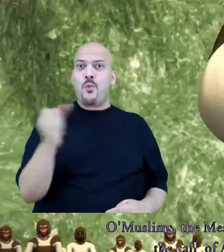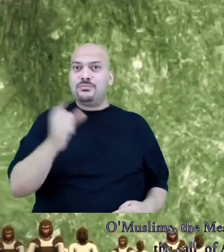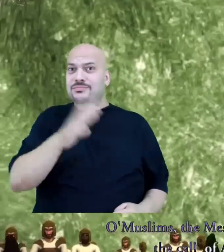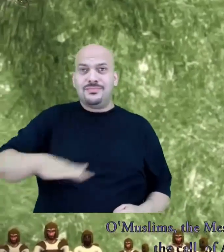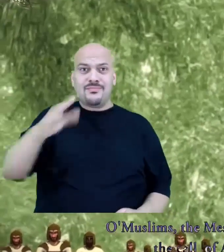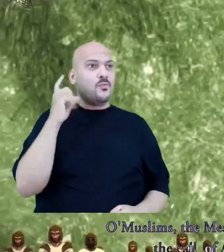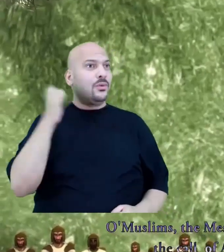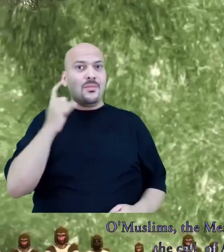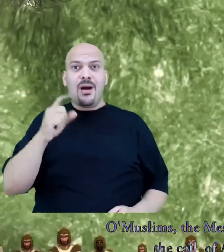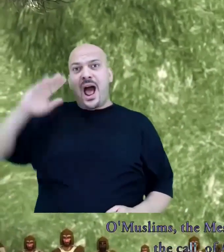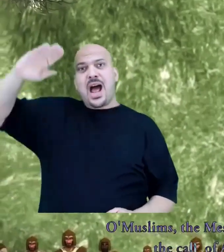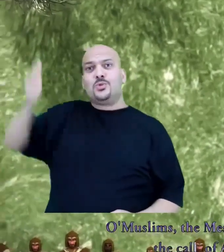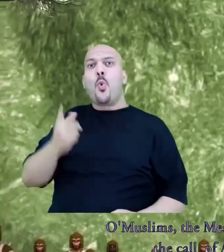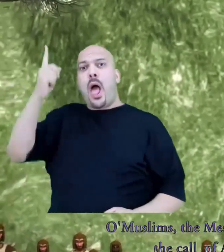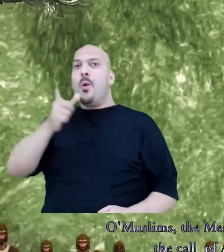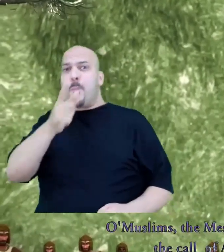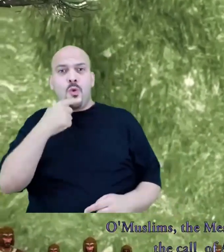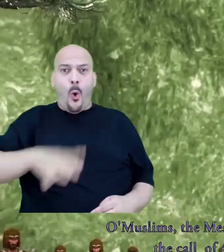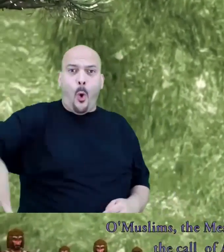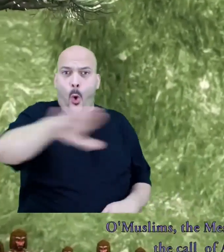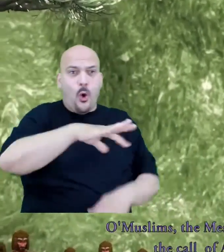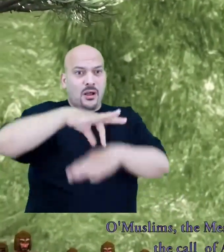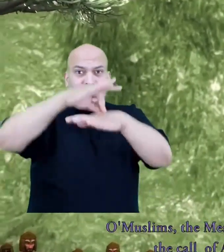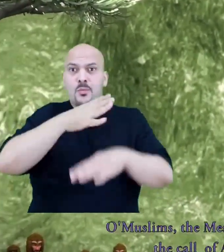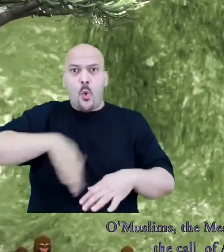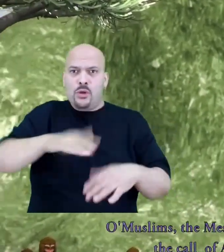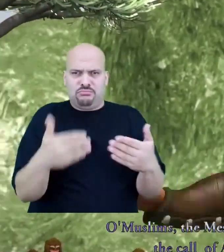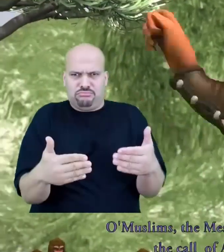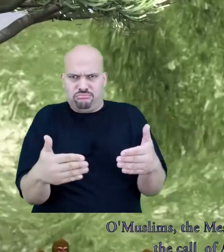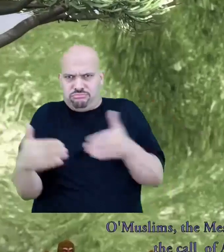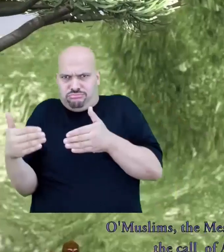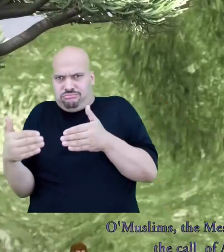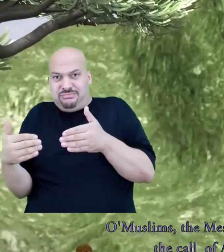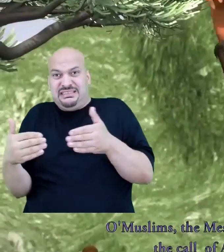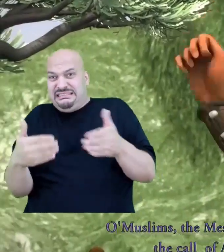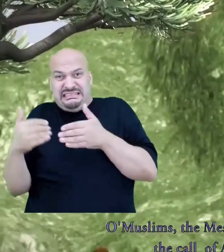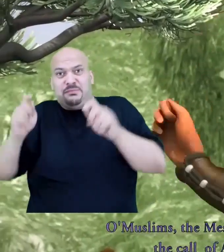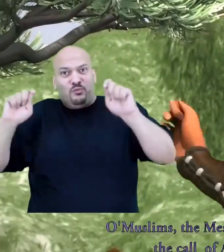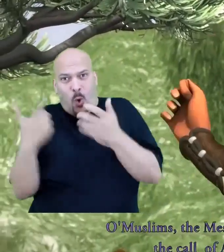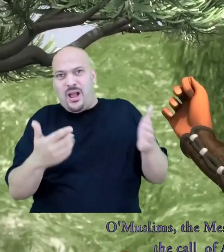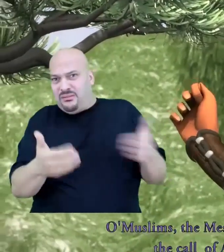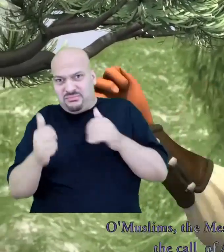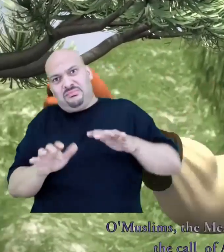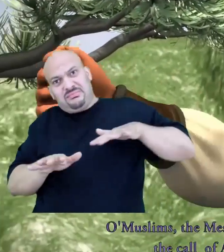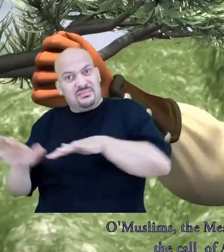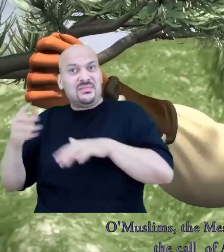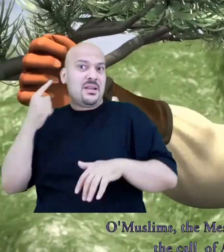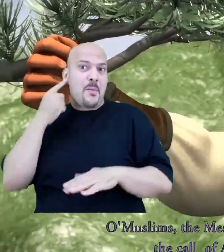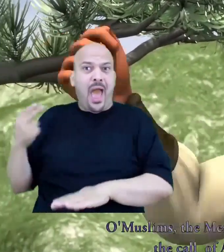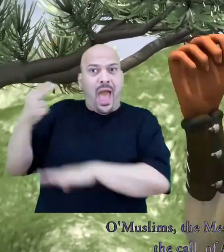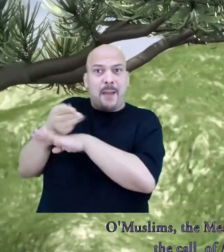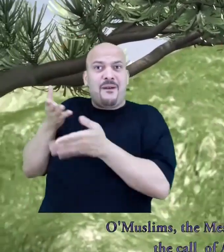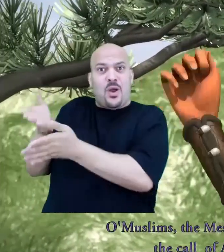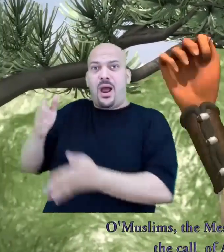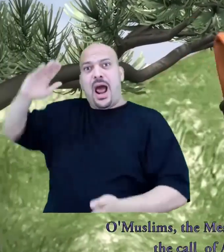المسلمون، رسول الله يناديكم، ارجعوا. ألا تسمعوا العباس؟ يا